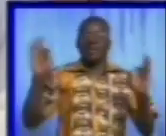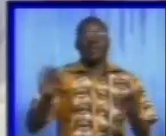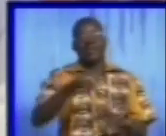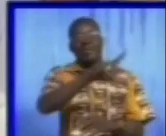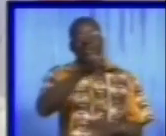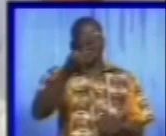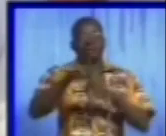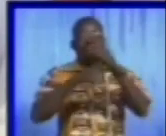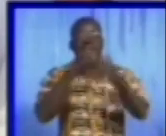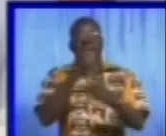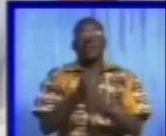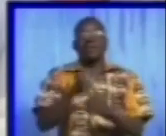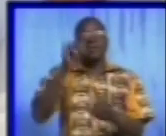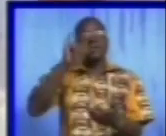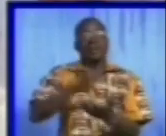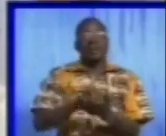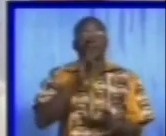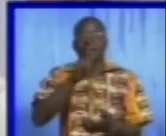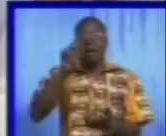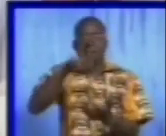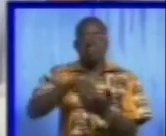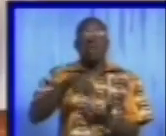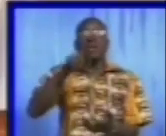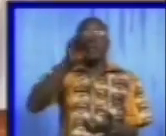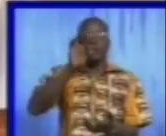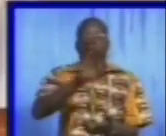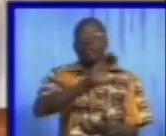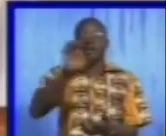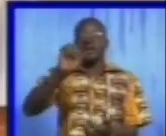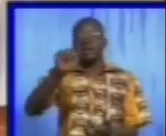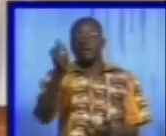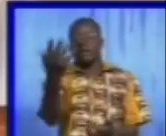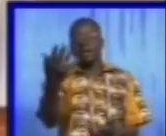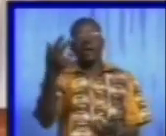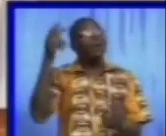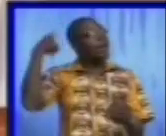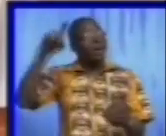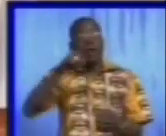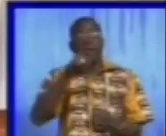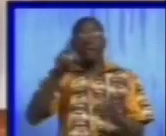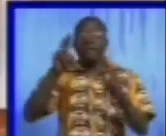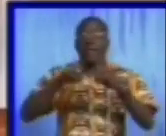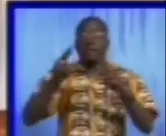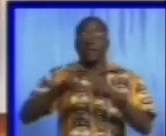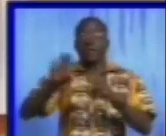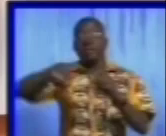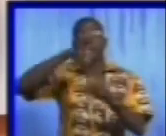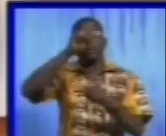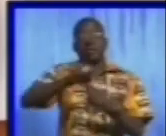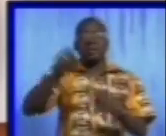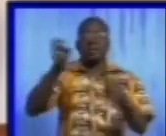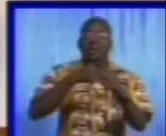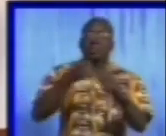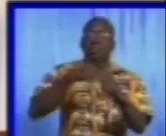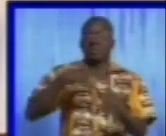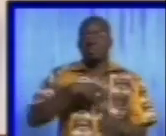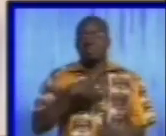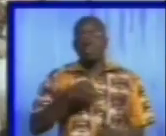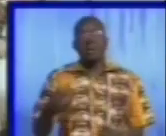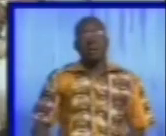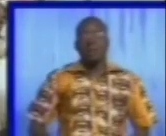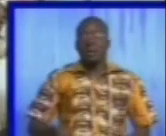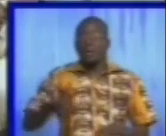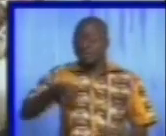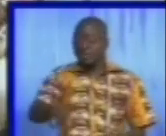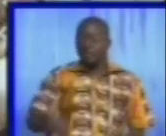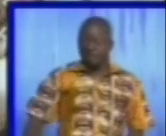centenaire. C'est à Biba en 1913, un village situé près de Thomas, que les premiers missionnaires ont déposé leurs